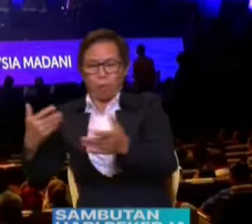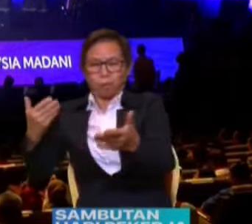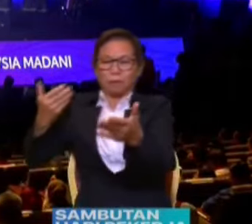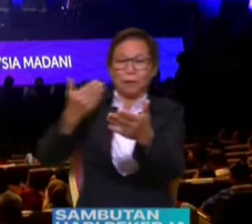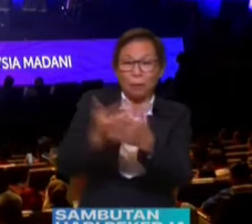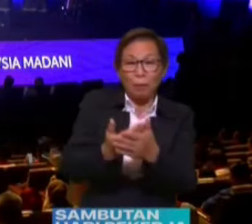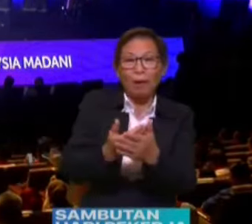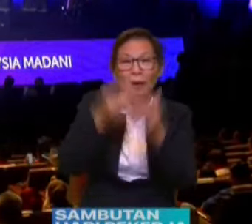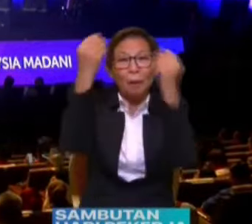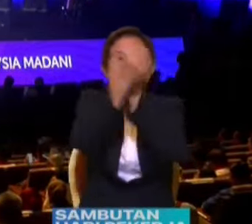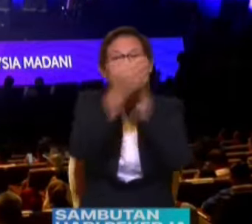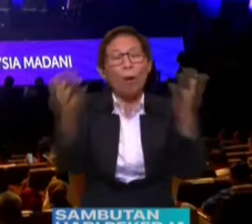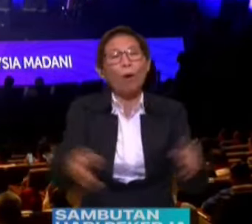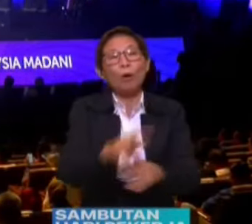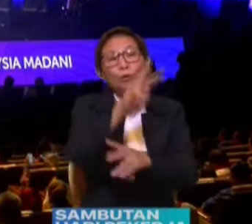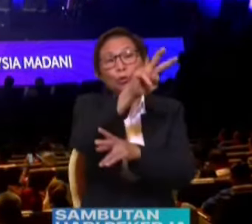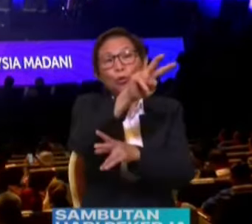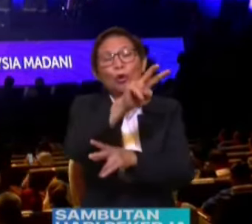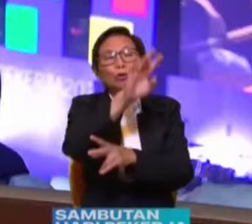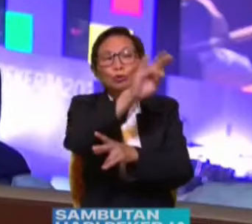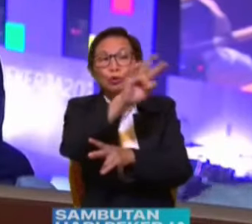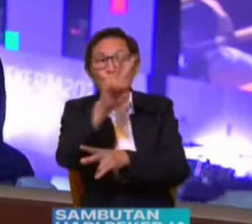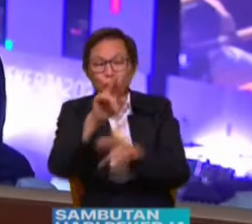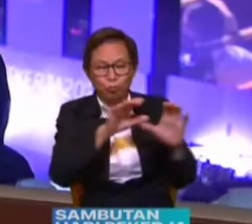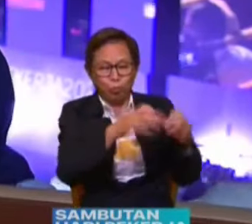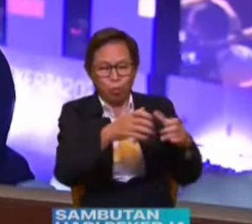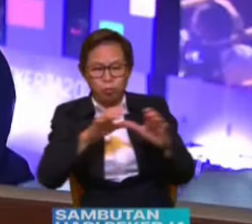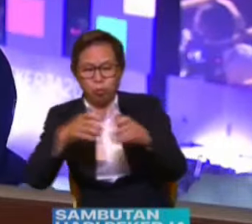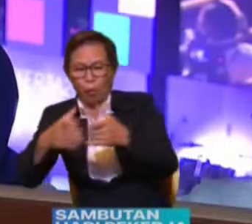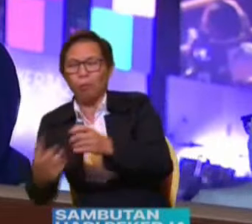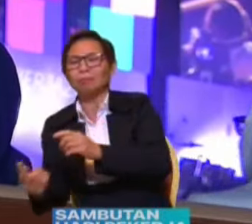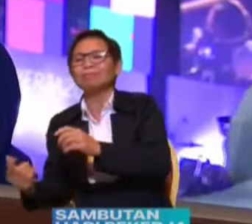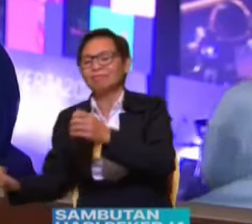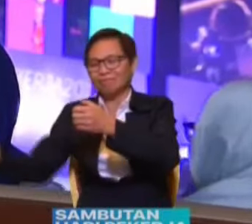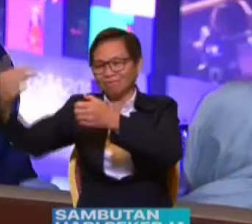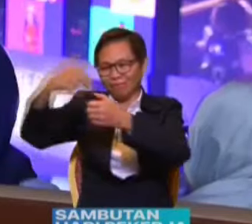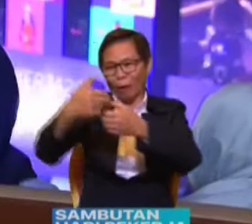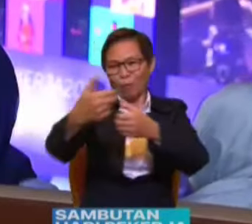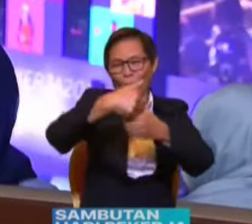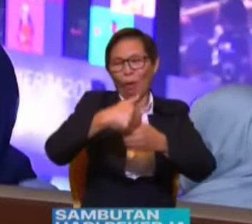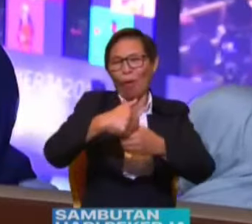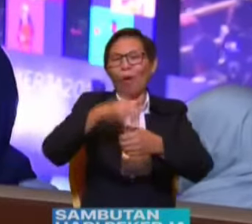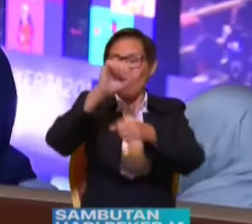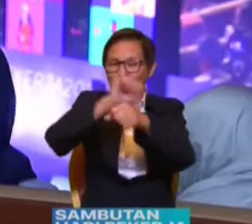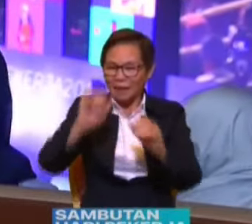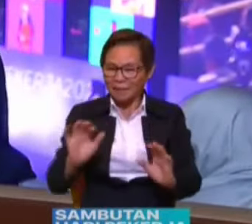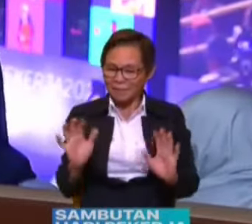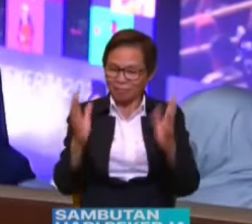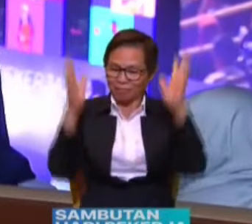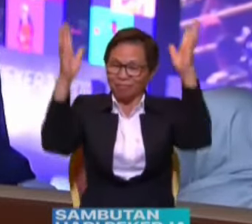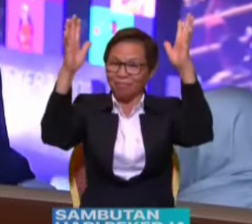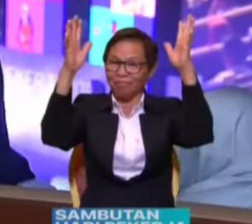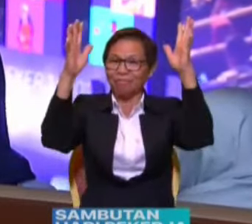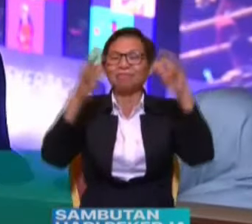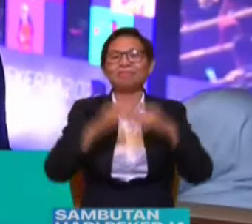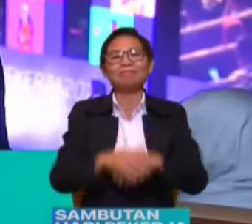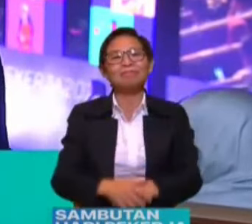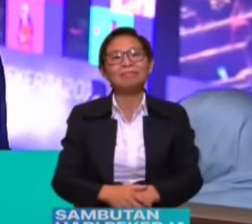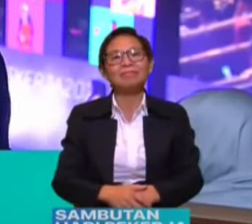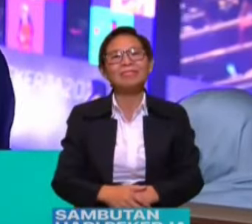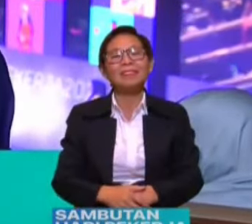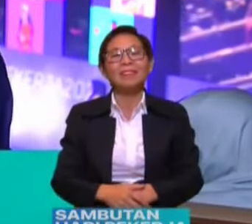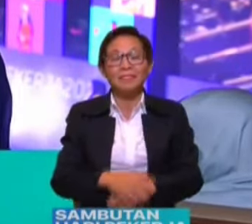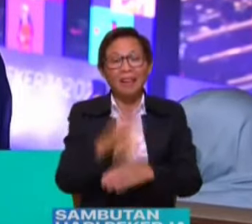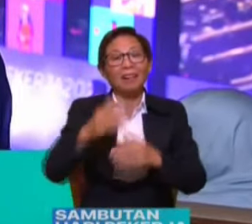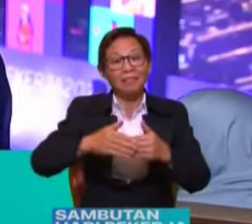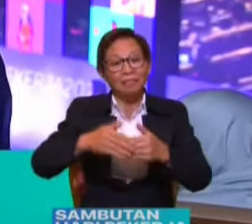mana dimaklumkan sebanyak 72 kontijen yang hadir sempena dengan sambutan Hari Pekerja Kebangsaan ini. Dan juga